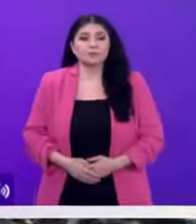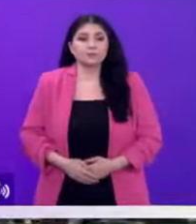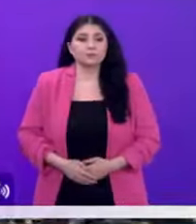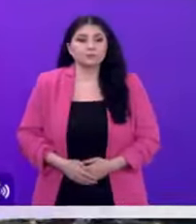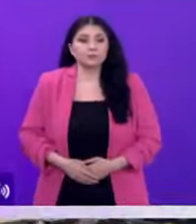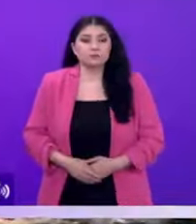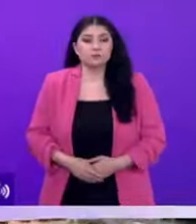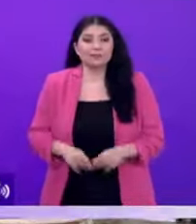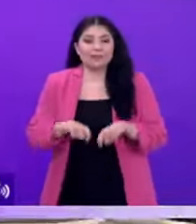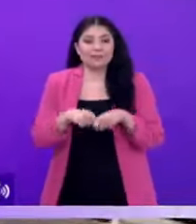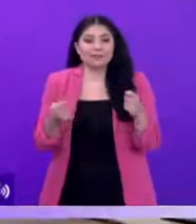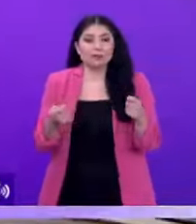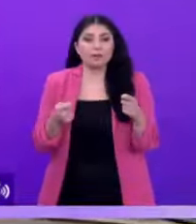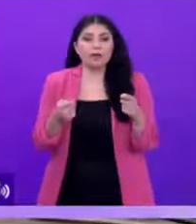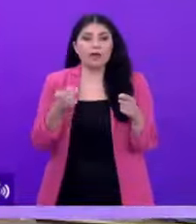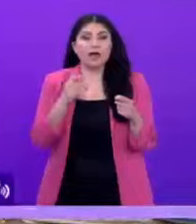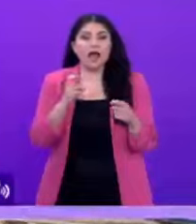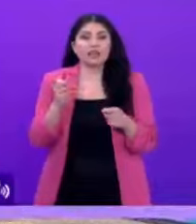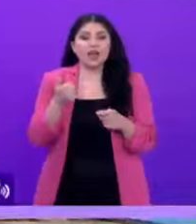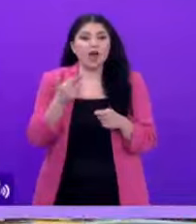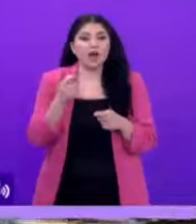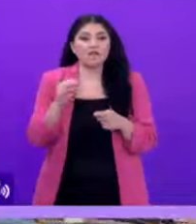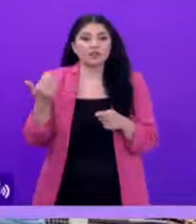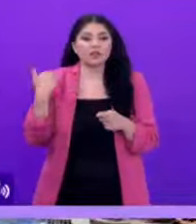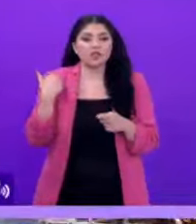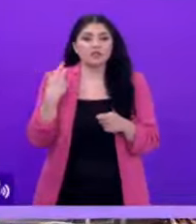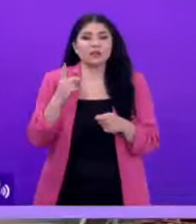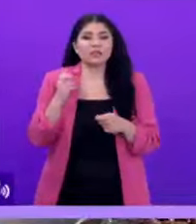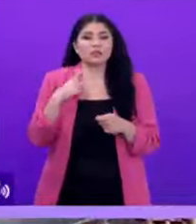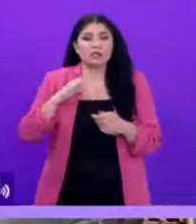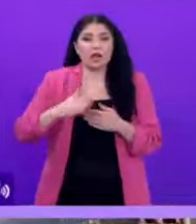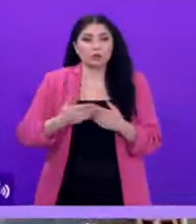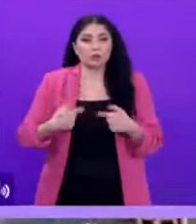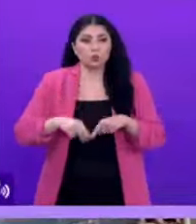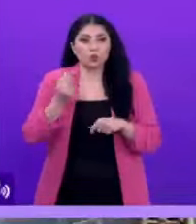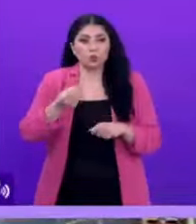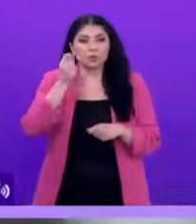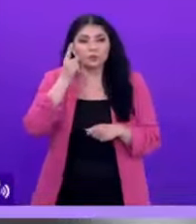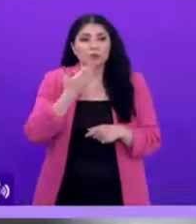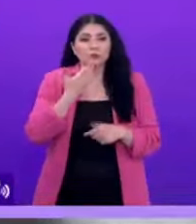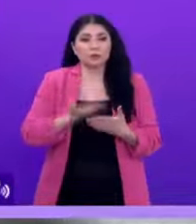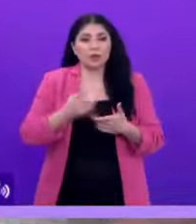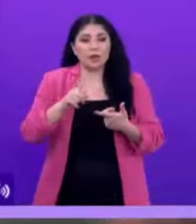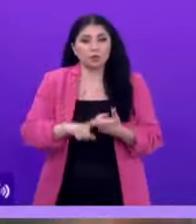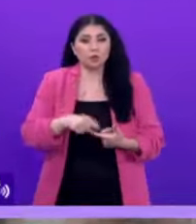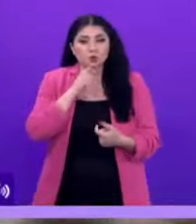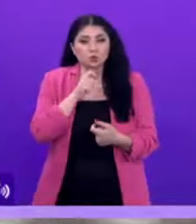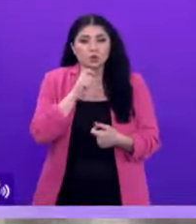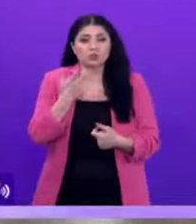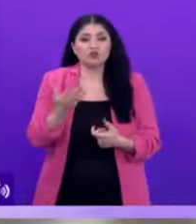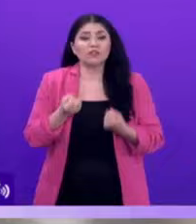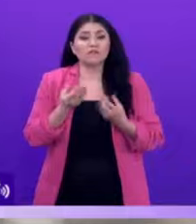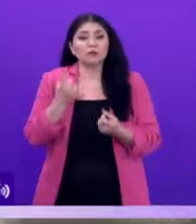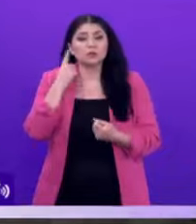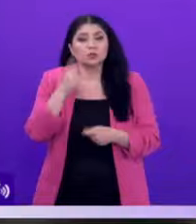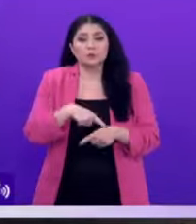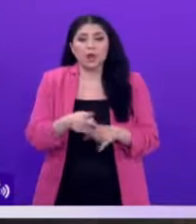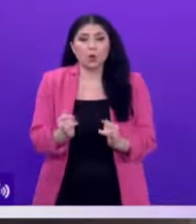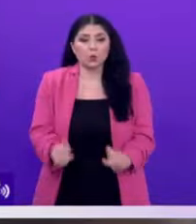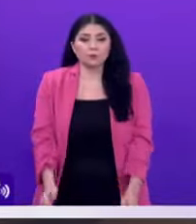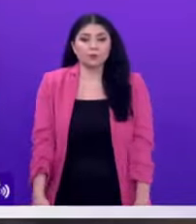Valite, întrerup, Raed Arafat, șeful DSU, este alături de noi. Bună dimineața, mulțumesc tare mult pentru intervenția în jurnal. Ce informații aveți până în